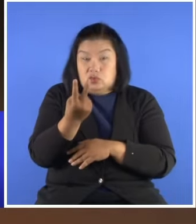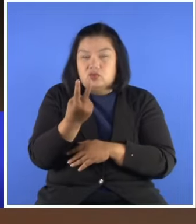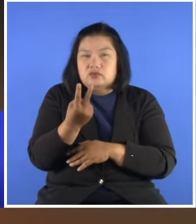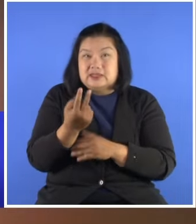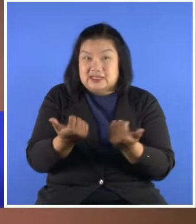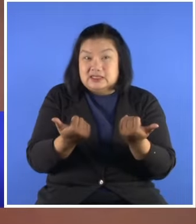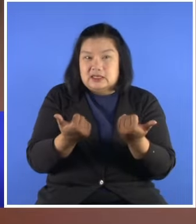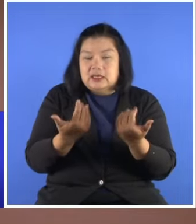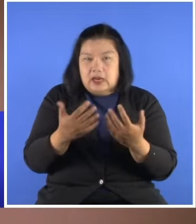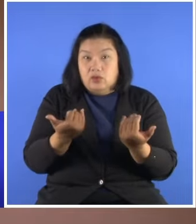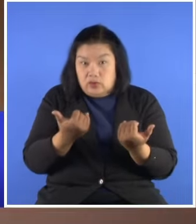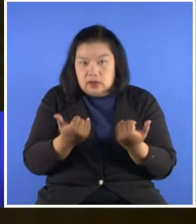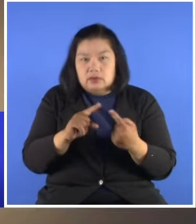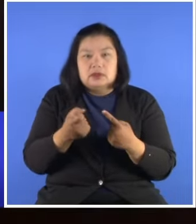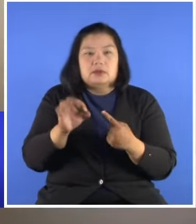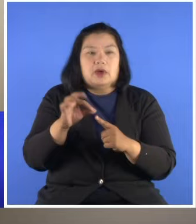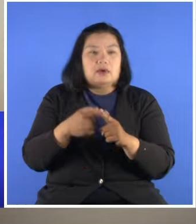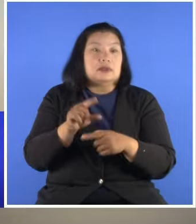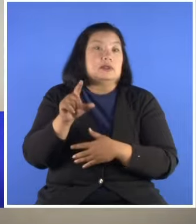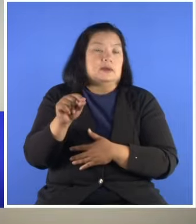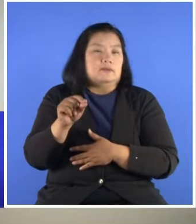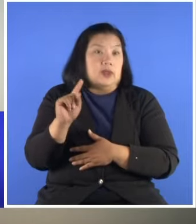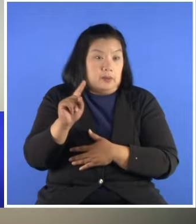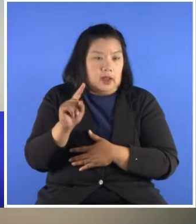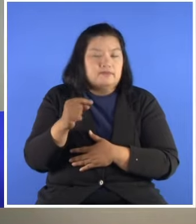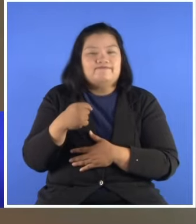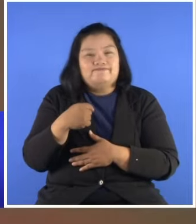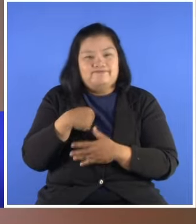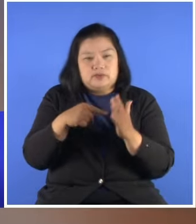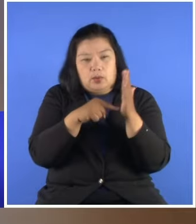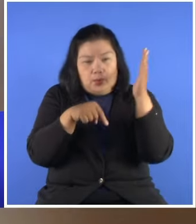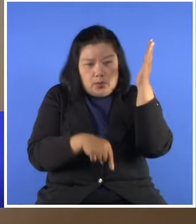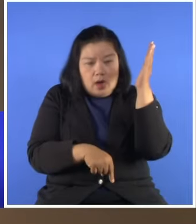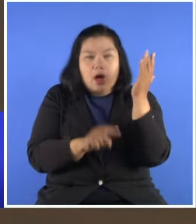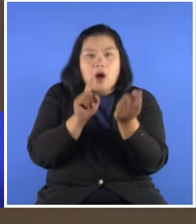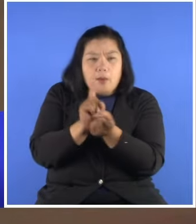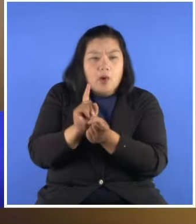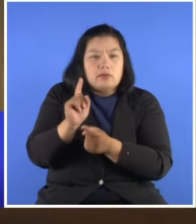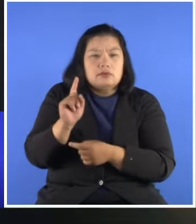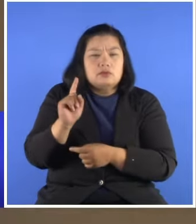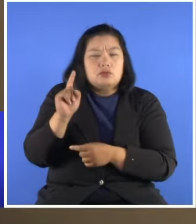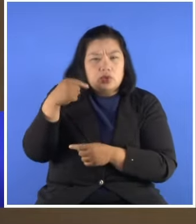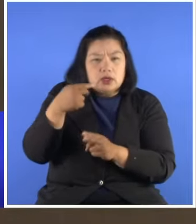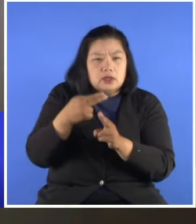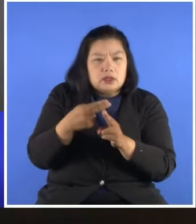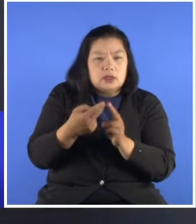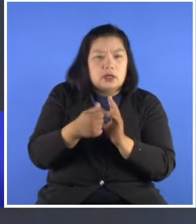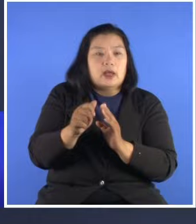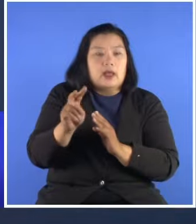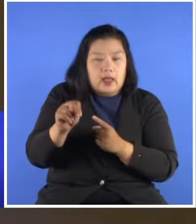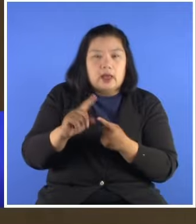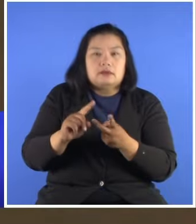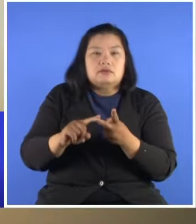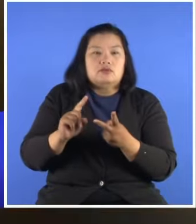ด19กุมภาพันธ์นักข่าวเดินทางไปพบกับคุณสุดารัตน์หรือคุณแอนอายุ27ปีและคุณกรินหรือกายอ